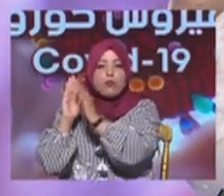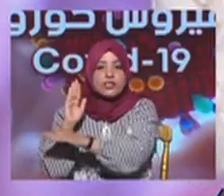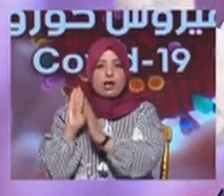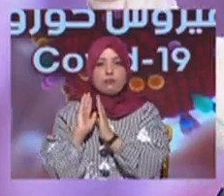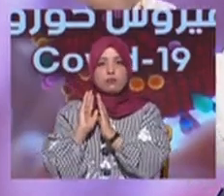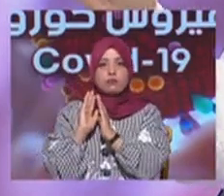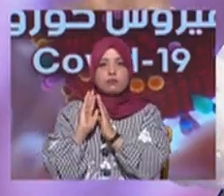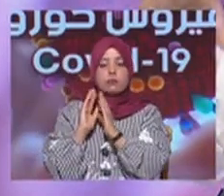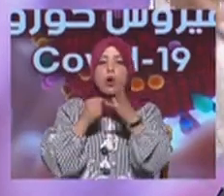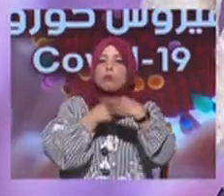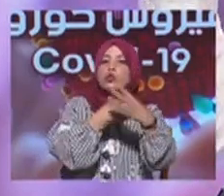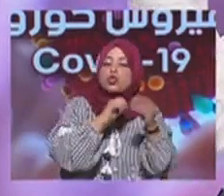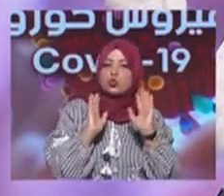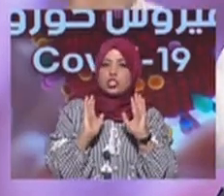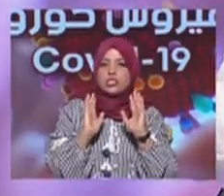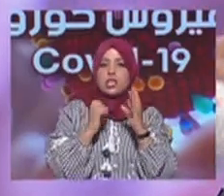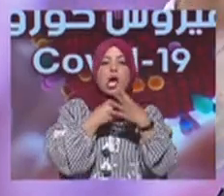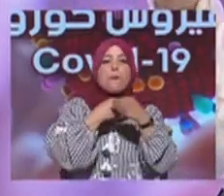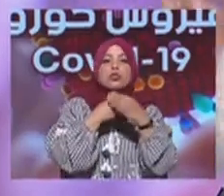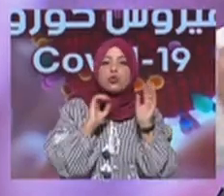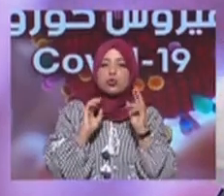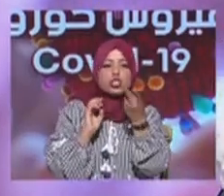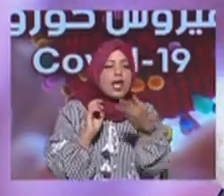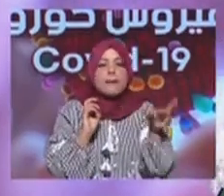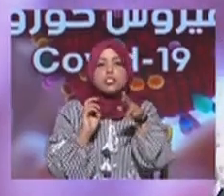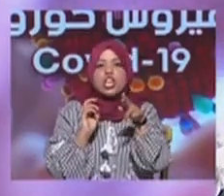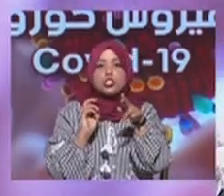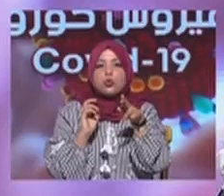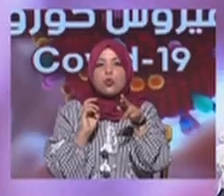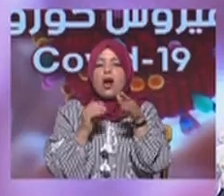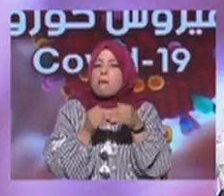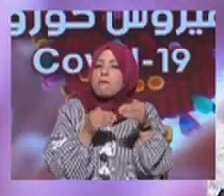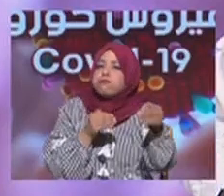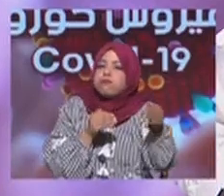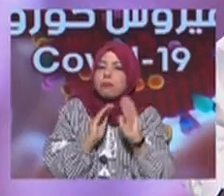واحد ويقول وقتاش باش يخرج، وقتاش باش يمشي يرجع كيما كان. خذوا